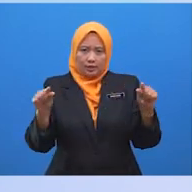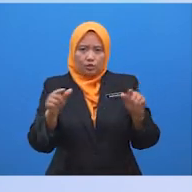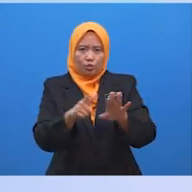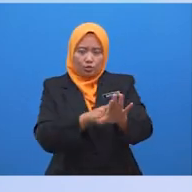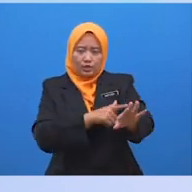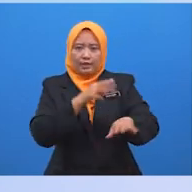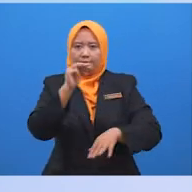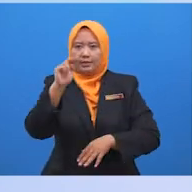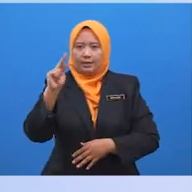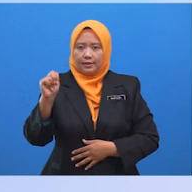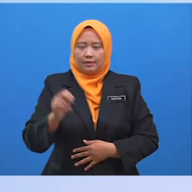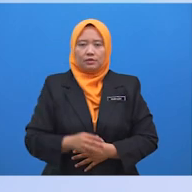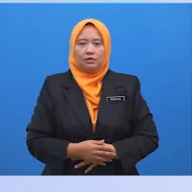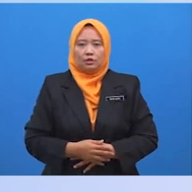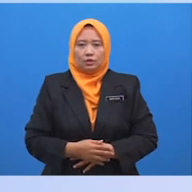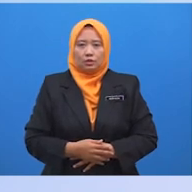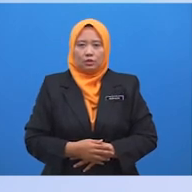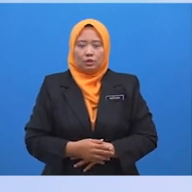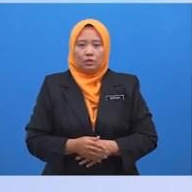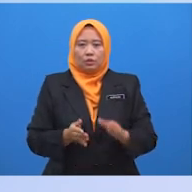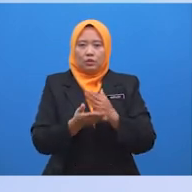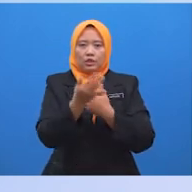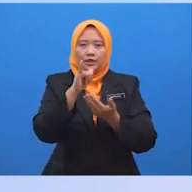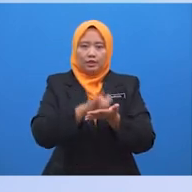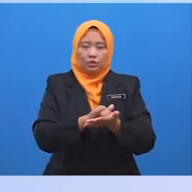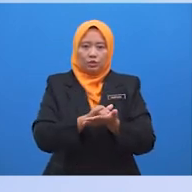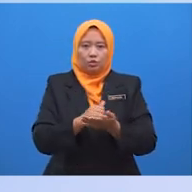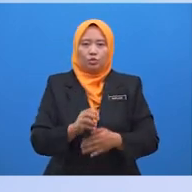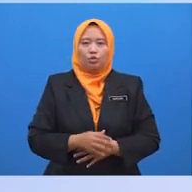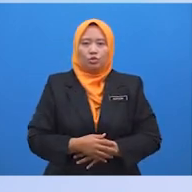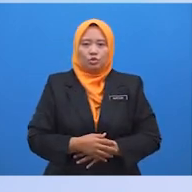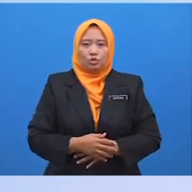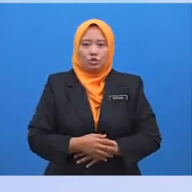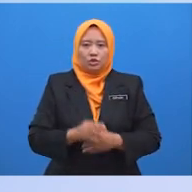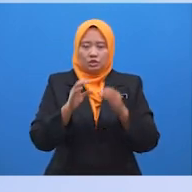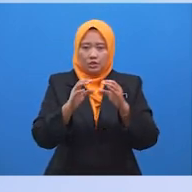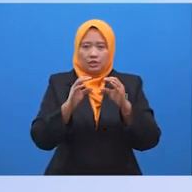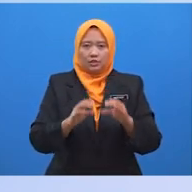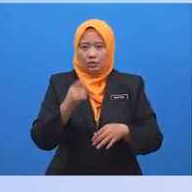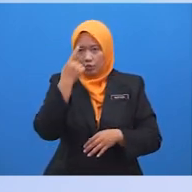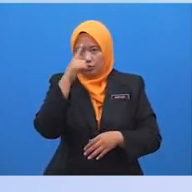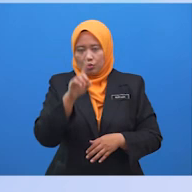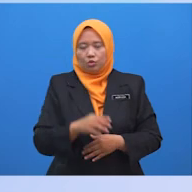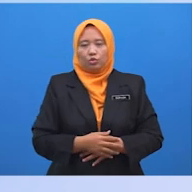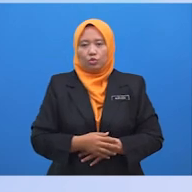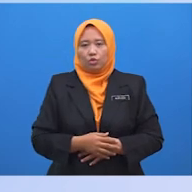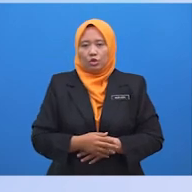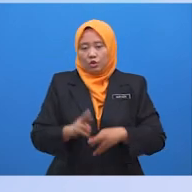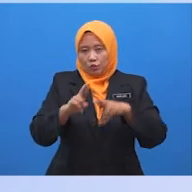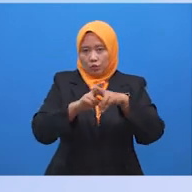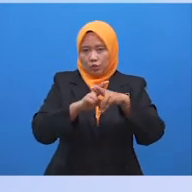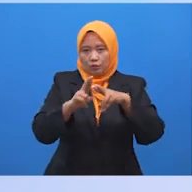MN. Maka, strategi yang sesuai untuk menyelesaikan masalah ini